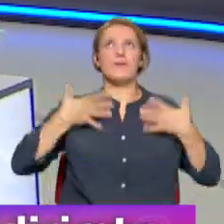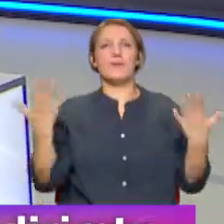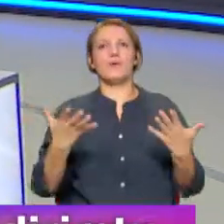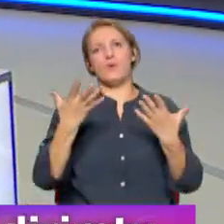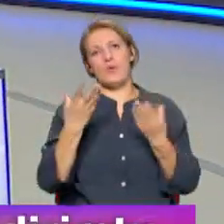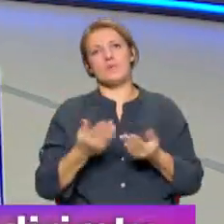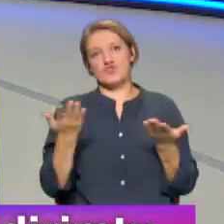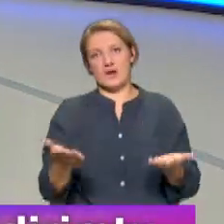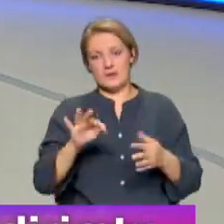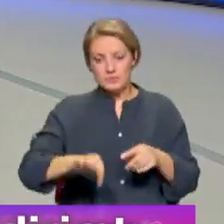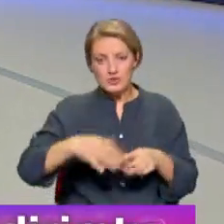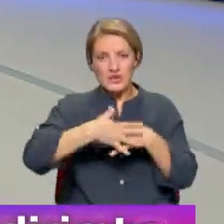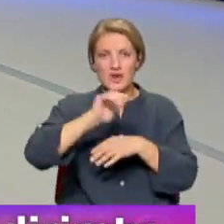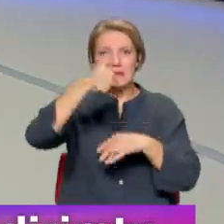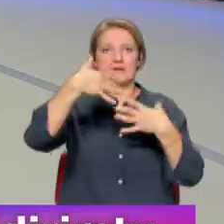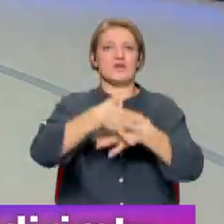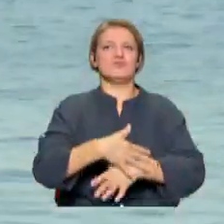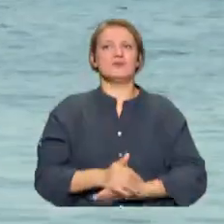beklentisi söz konusu